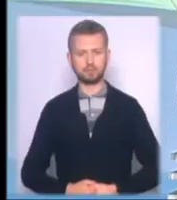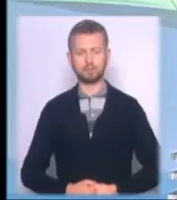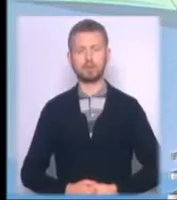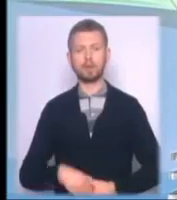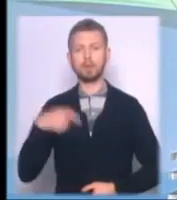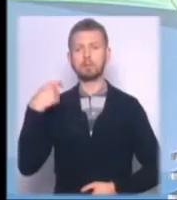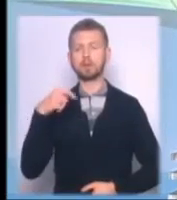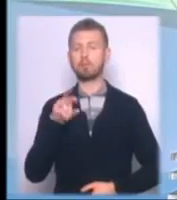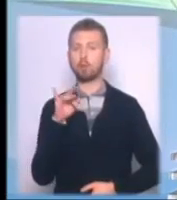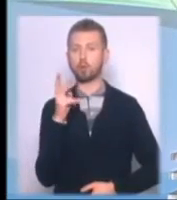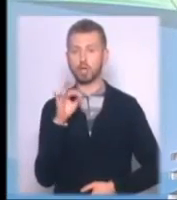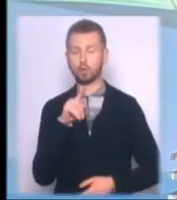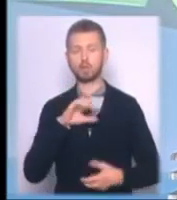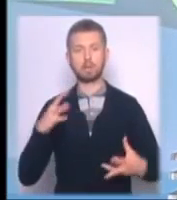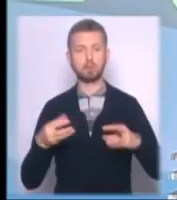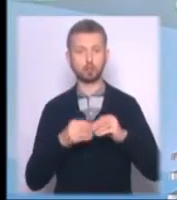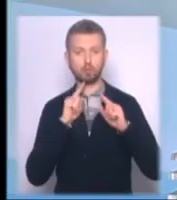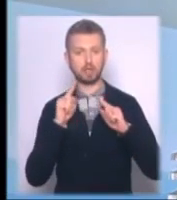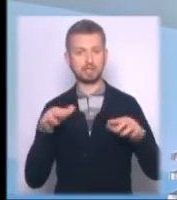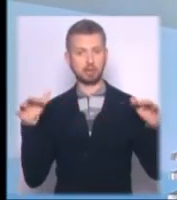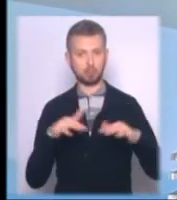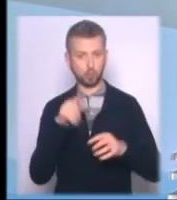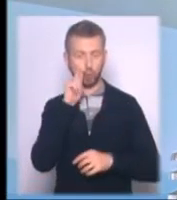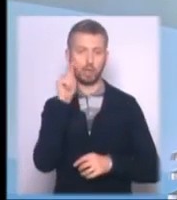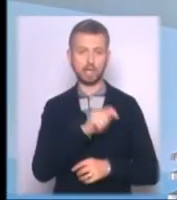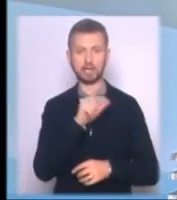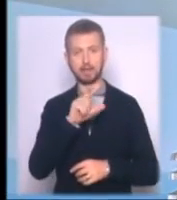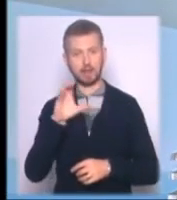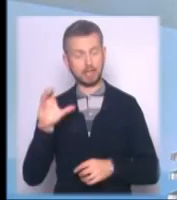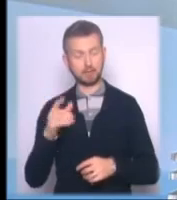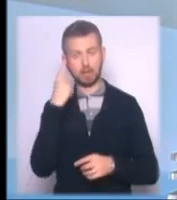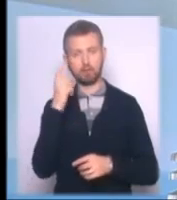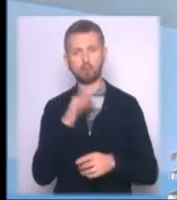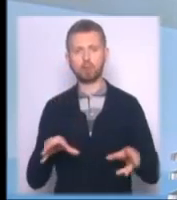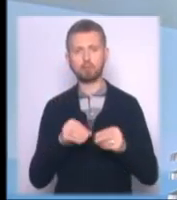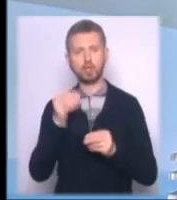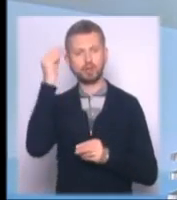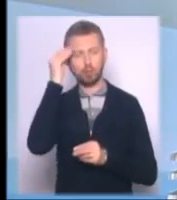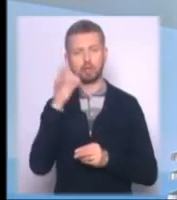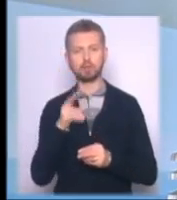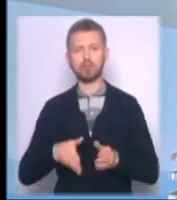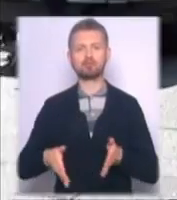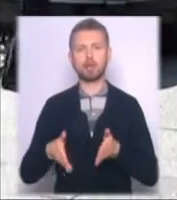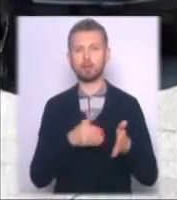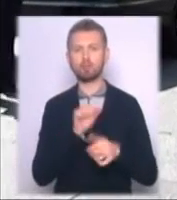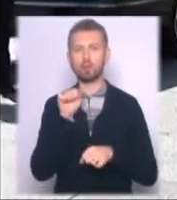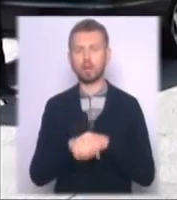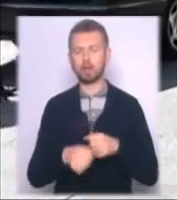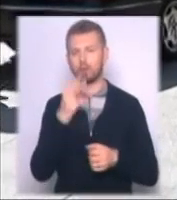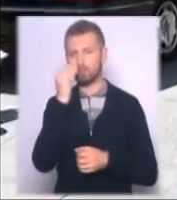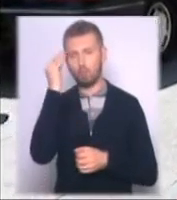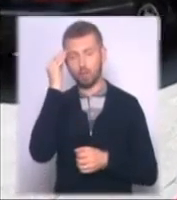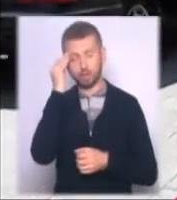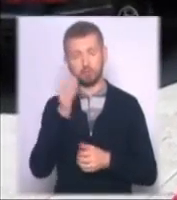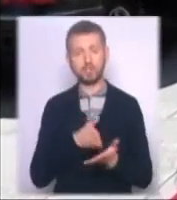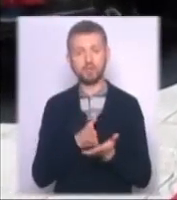Президент Петро Порошенко за підсумками саміту Україна-ЄС заявив про спільність поглядів на шляхи подолання викликів у сфері безпеки, з якими